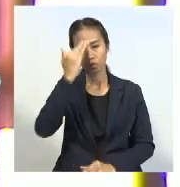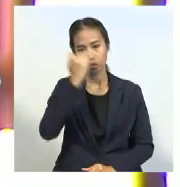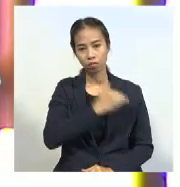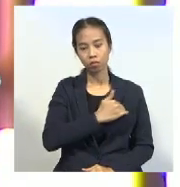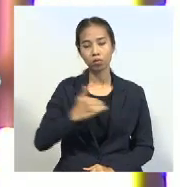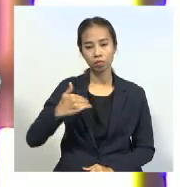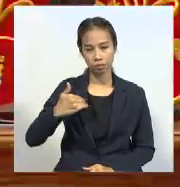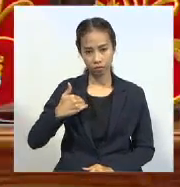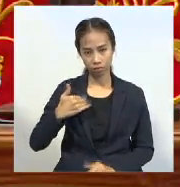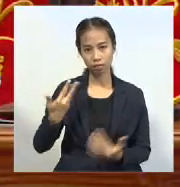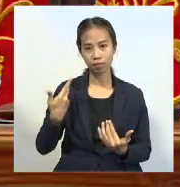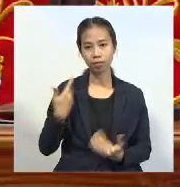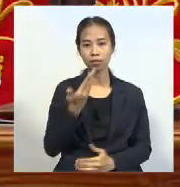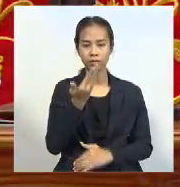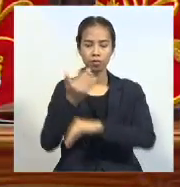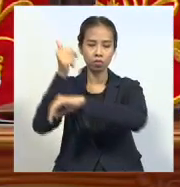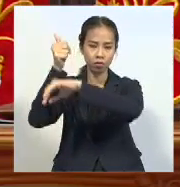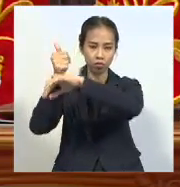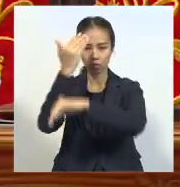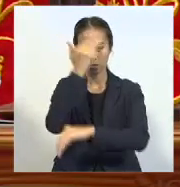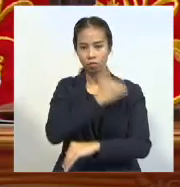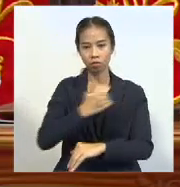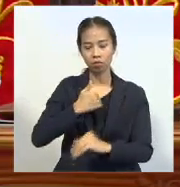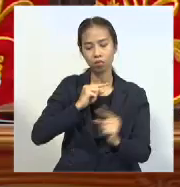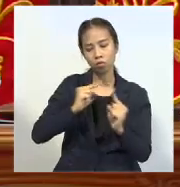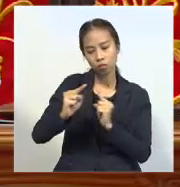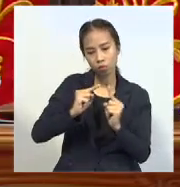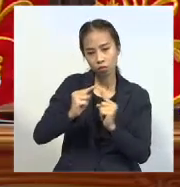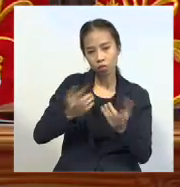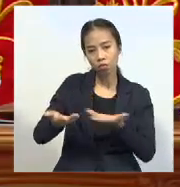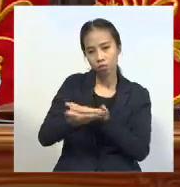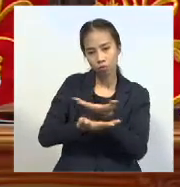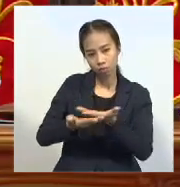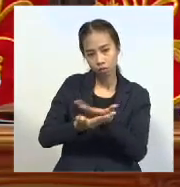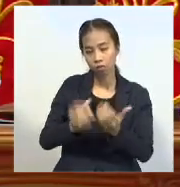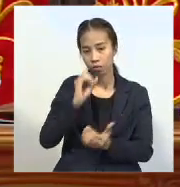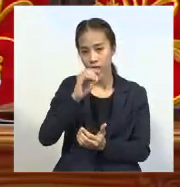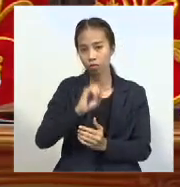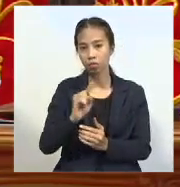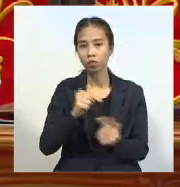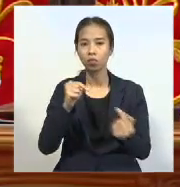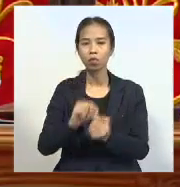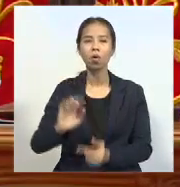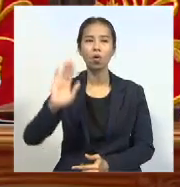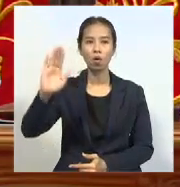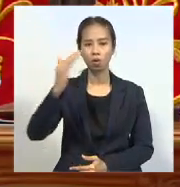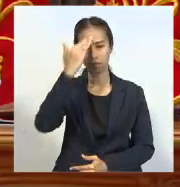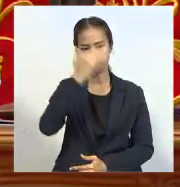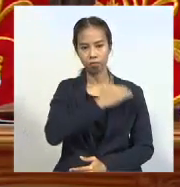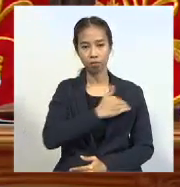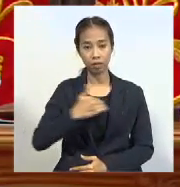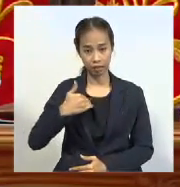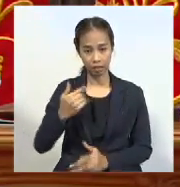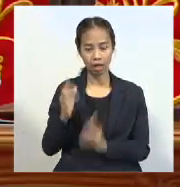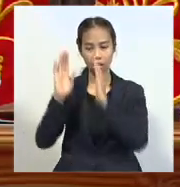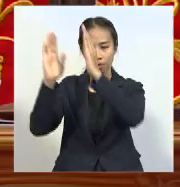รโตโดยสมเด็จพระสันตะปาปาฟรังซิสได้พูดหนุนใจในการทำหน้าที่ประกาศเรื่องราวของพระเจ้าโดยให้ยึดและดำเนินต